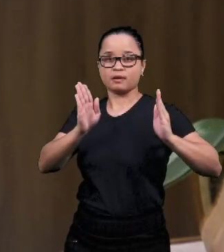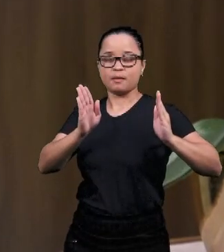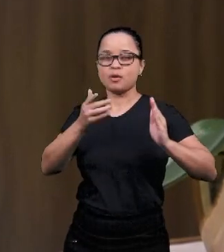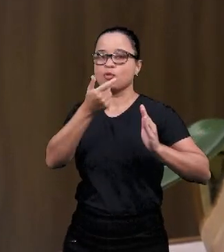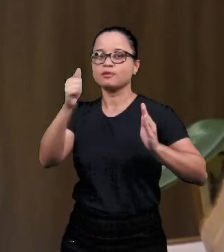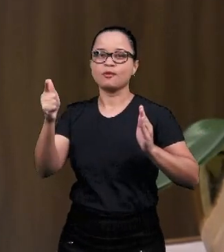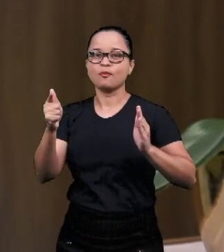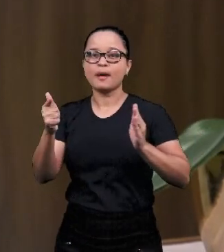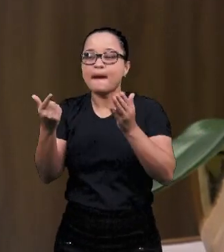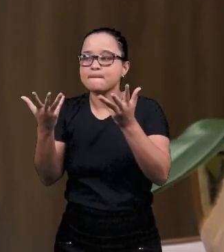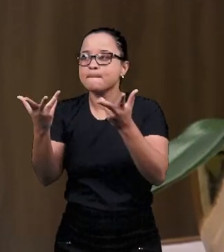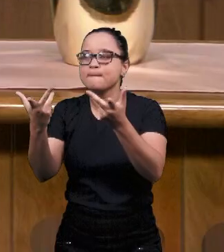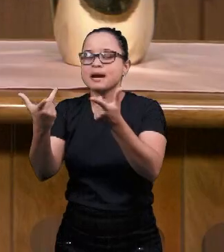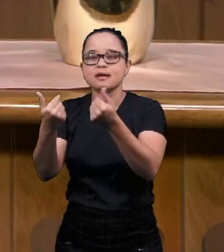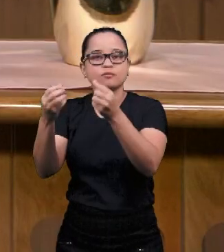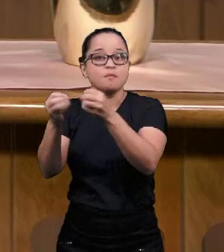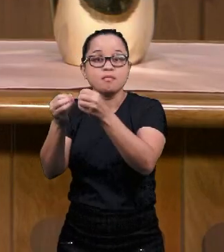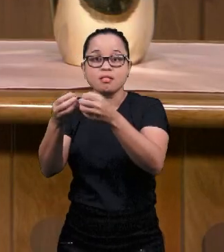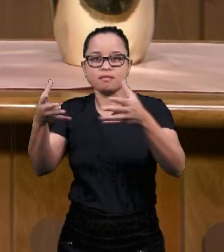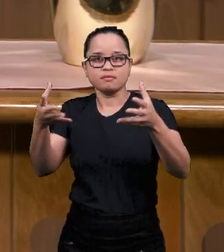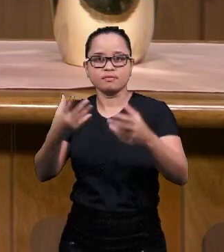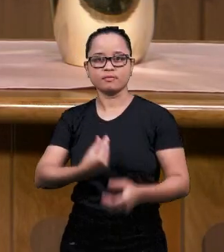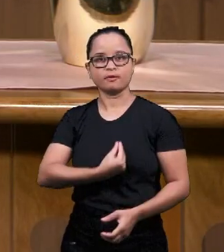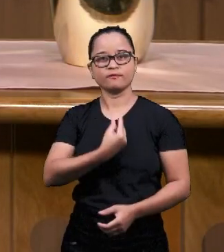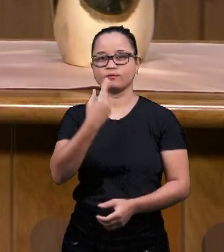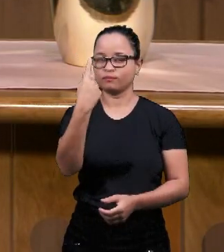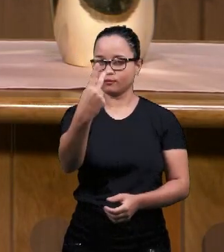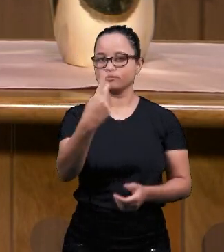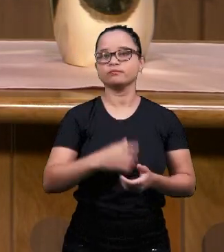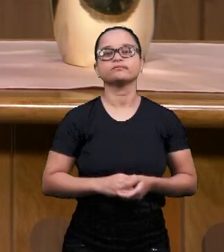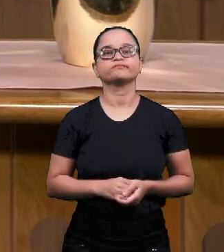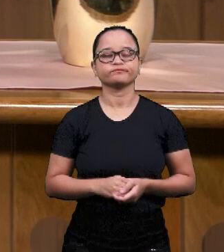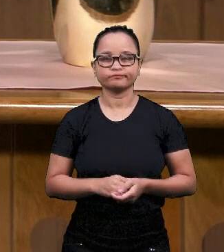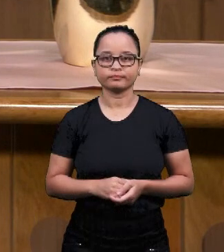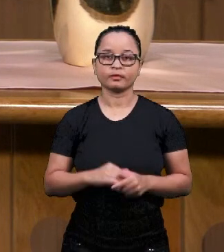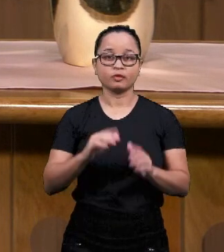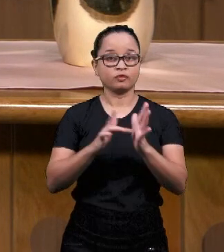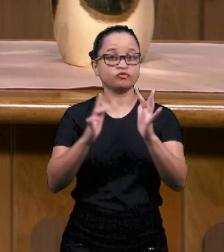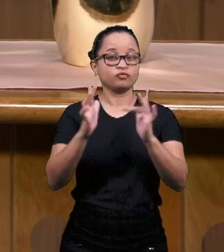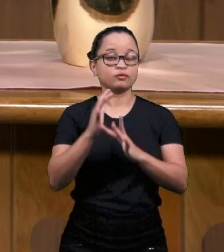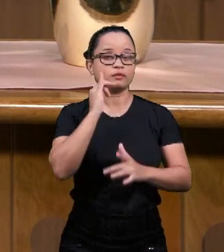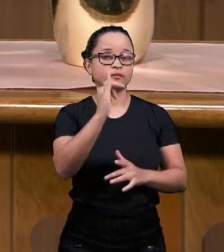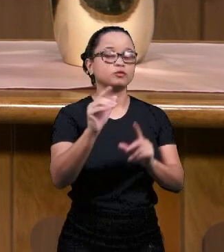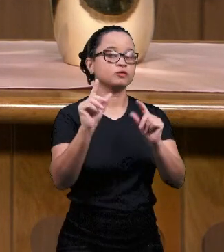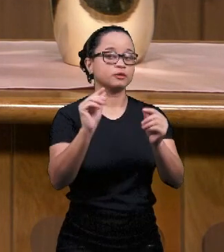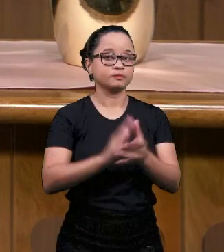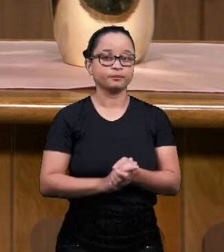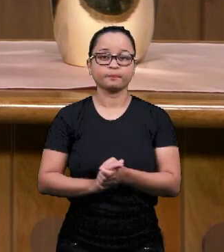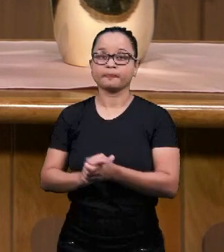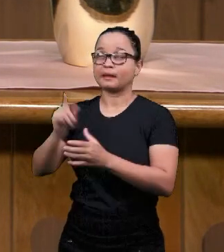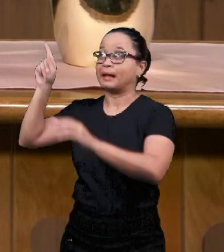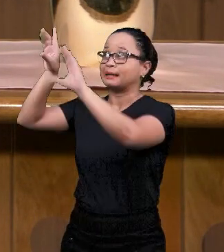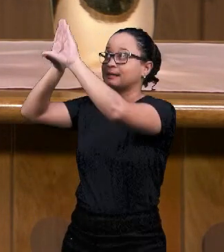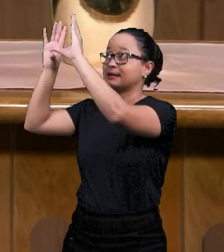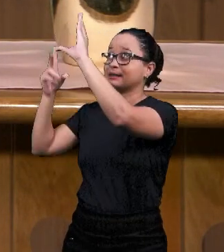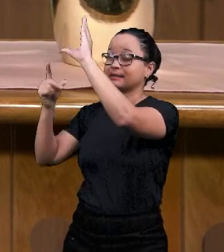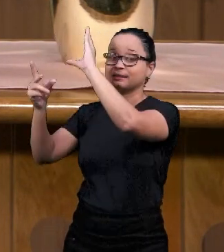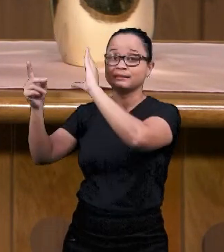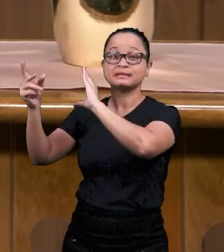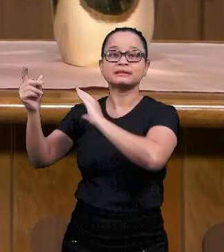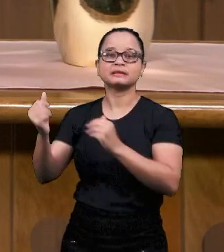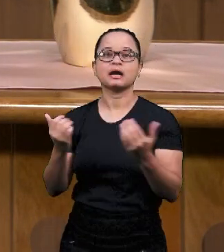разум свой для того великого, что Он имеет для тебя. Господь Иисус сказал, «Царство Небесное подобно